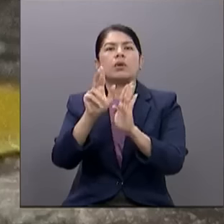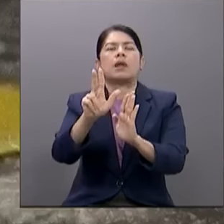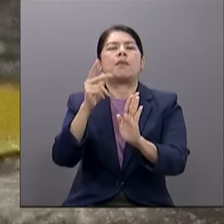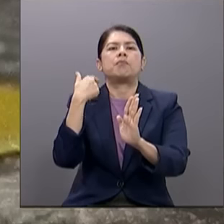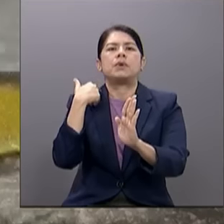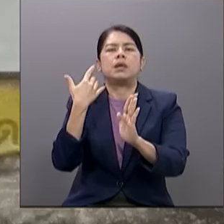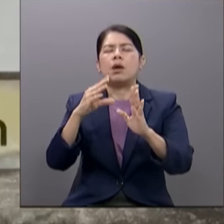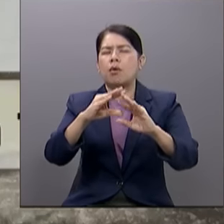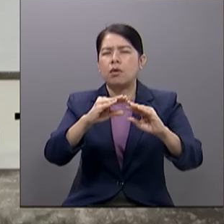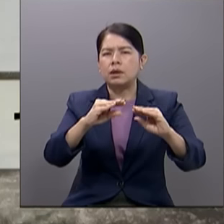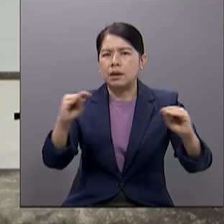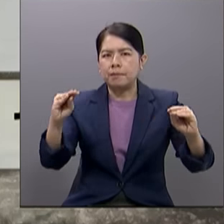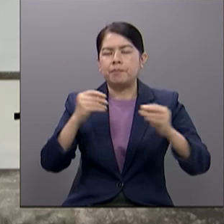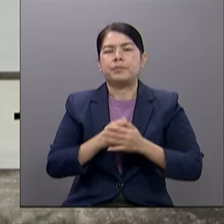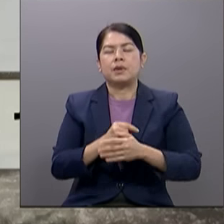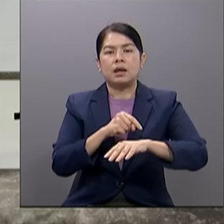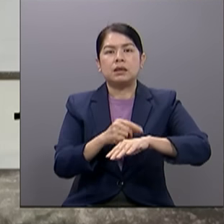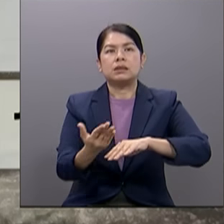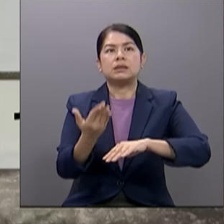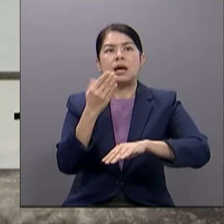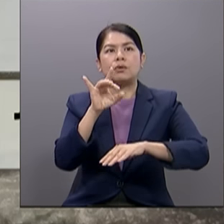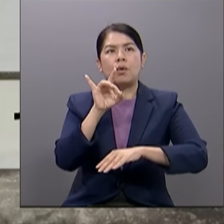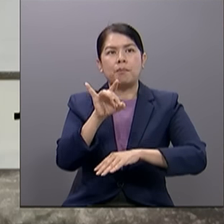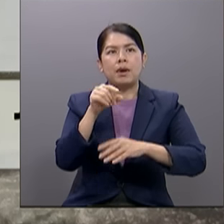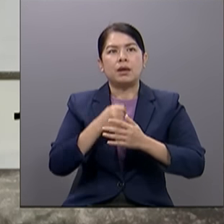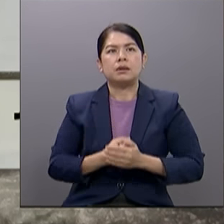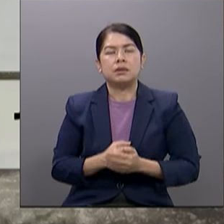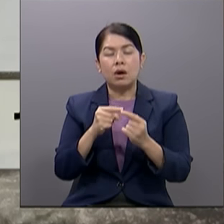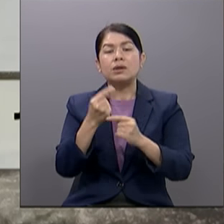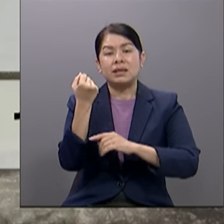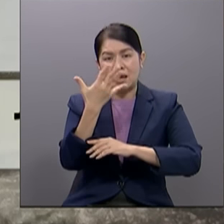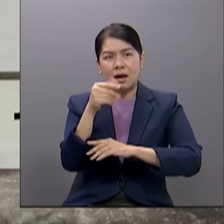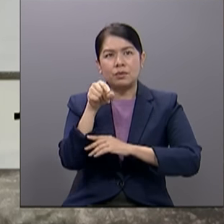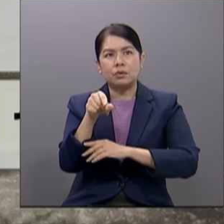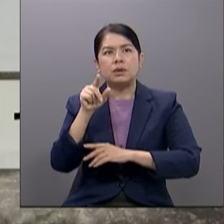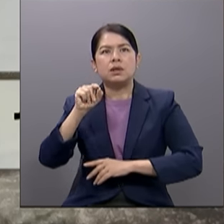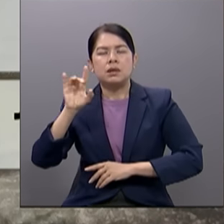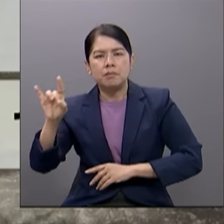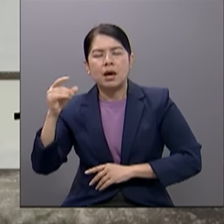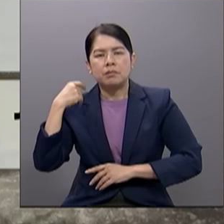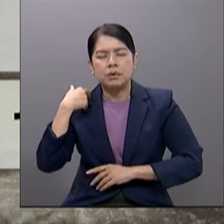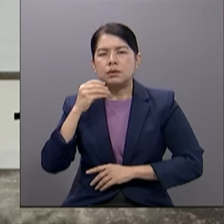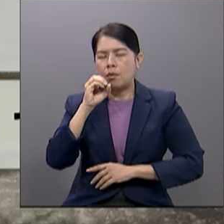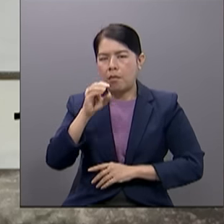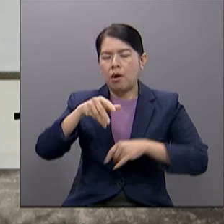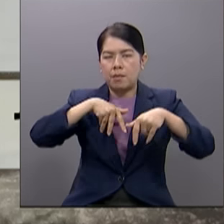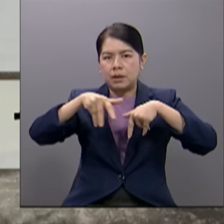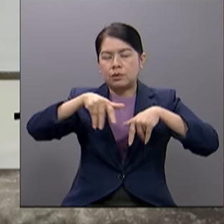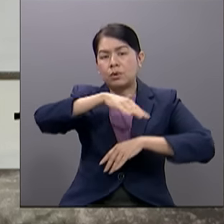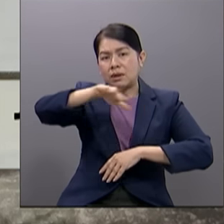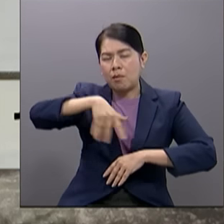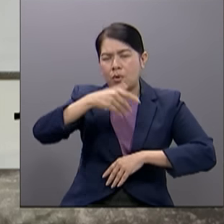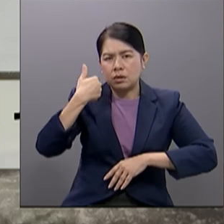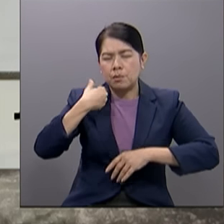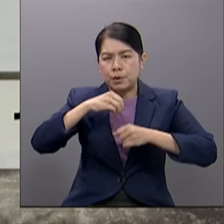528นาทีนะครับตำรวจประกาศให้ประชาชนบริเวณใกล้เคียงกับเข้าที่พักครับก่อนที่จะมีเสียงปืนดัง